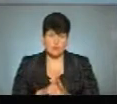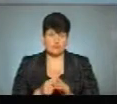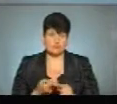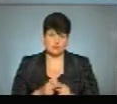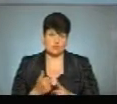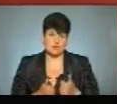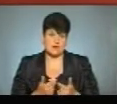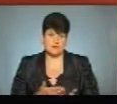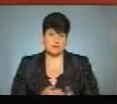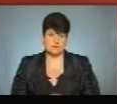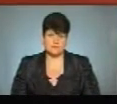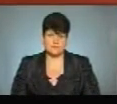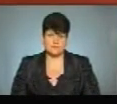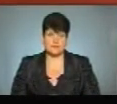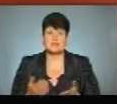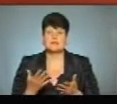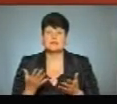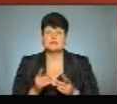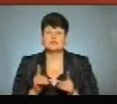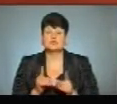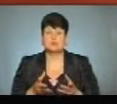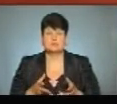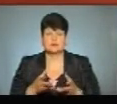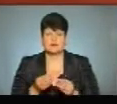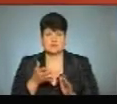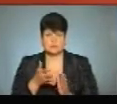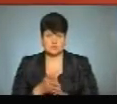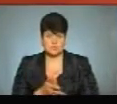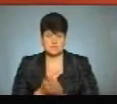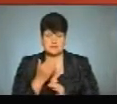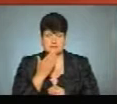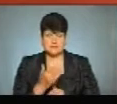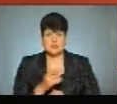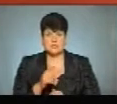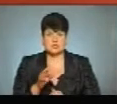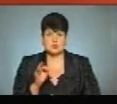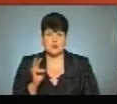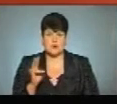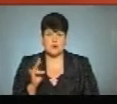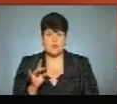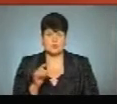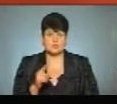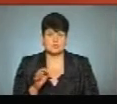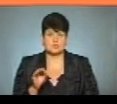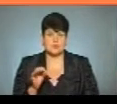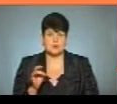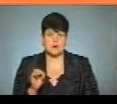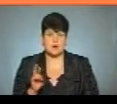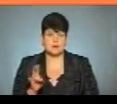цьому рейтингу. Про те, які чинники впливають на прозорість, ми запитали ще в Зоряни Семеген. Я пропоную зараз послухати її коментар.